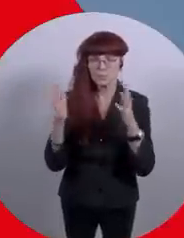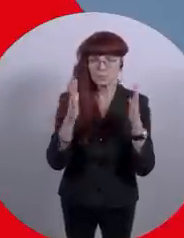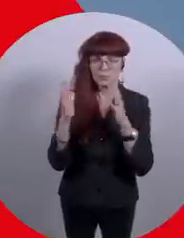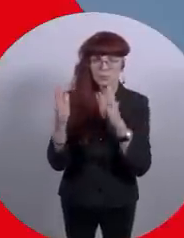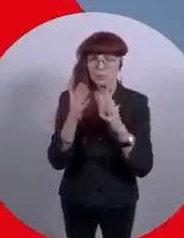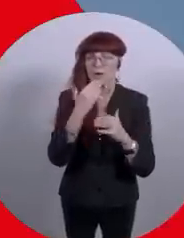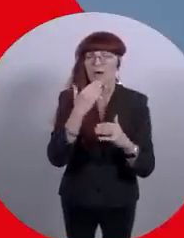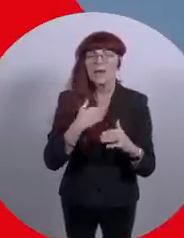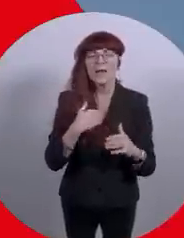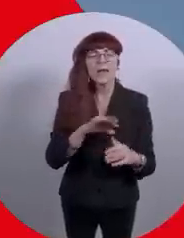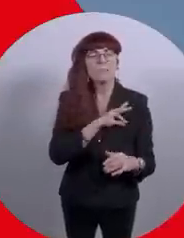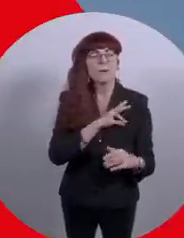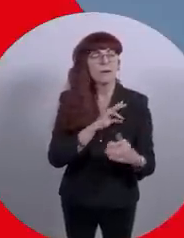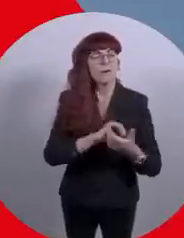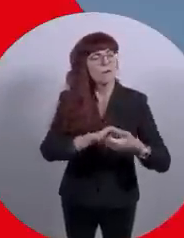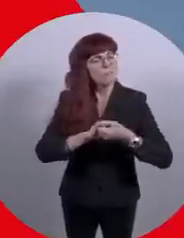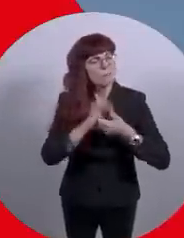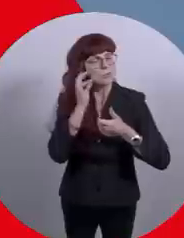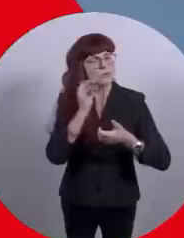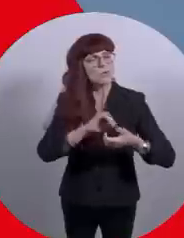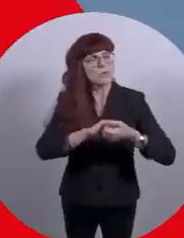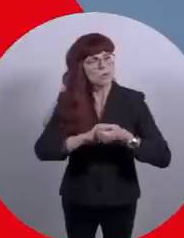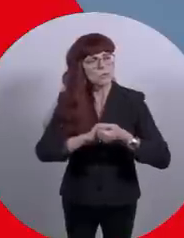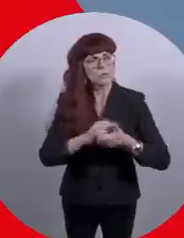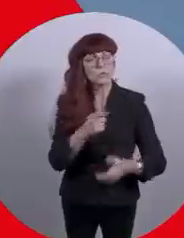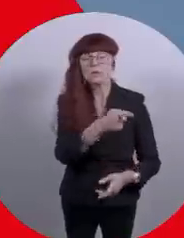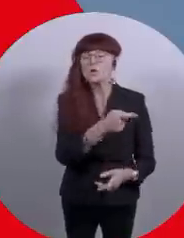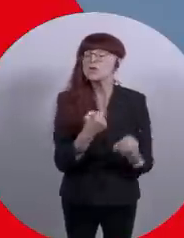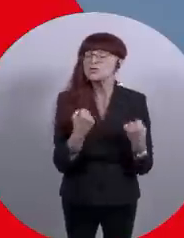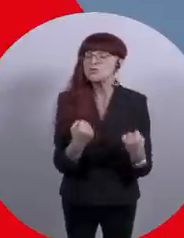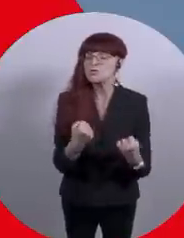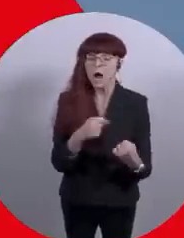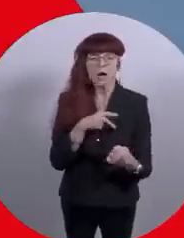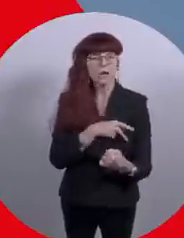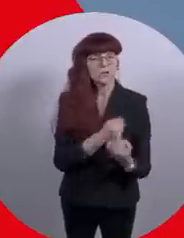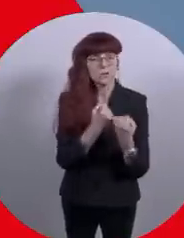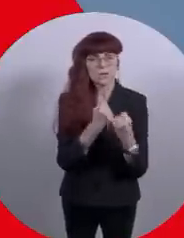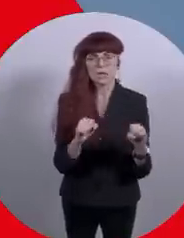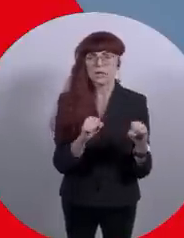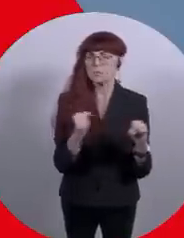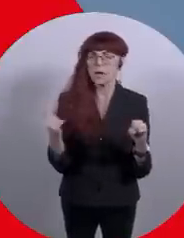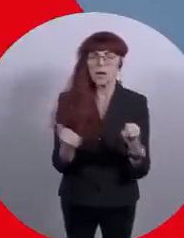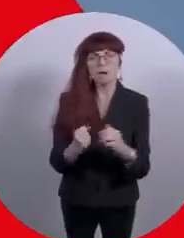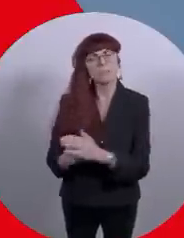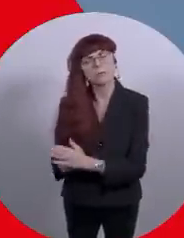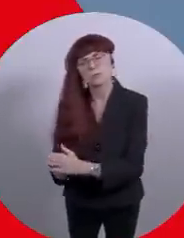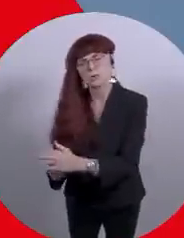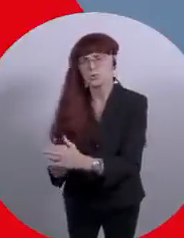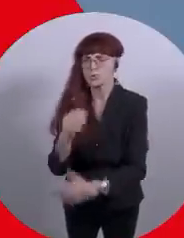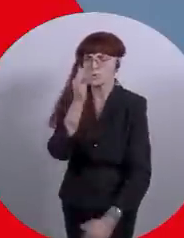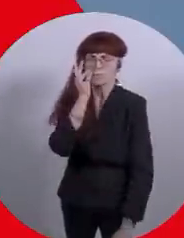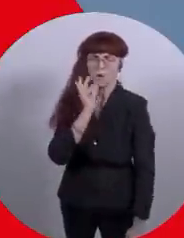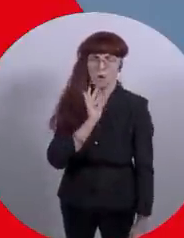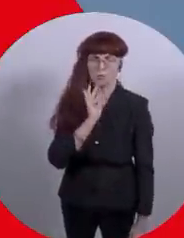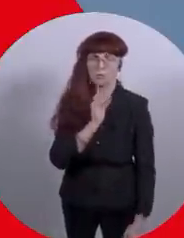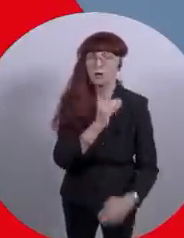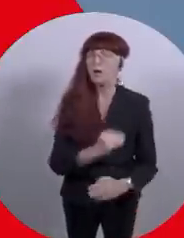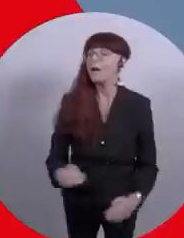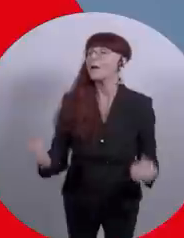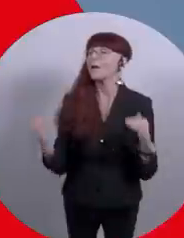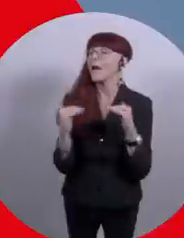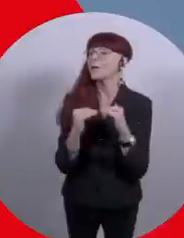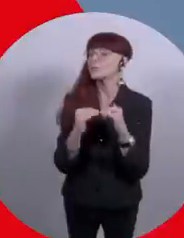liebe Genossinnen liebe Genossen eine starke Sozialdemokratie steht immer an der Seite der Frauen und Gleichstellungspolitik